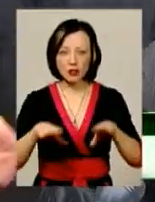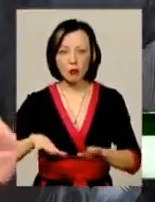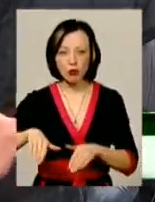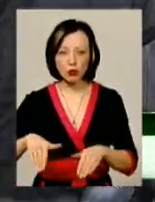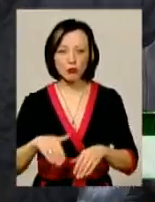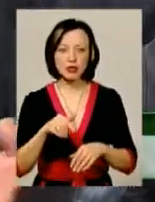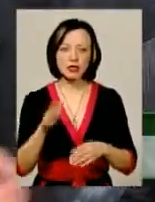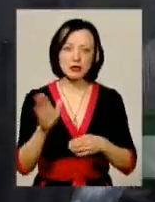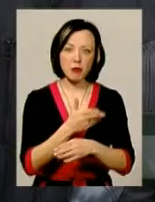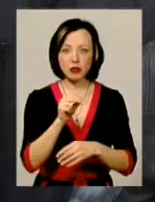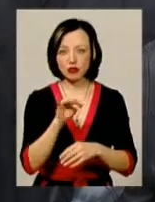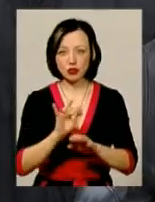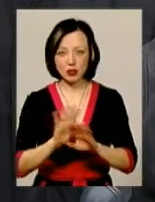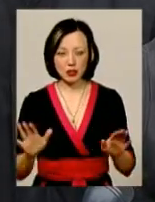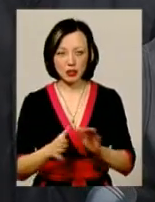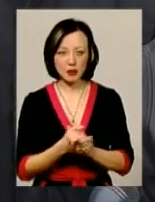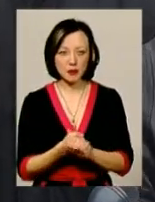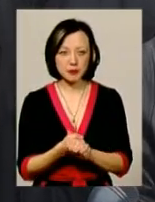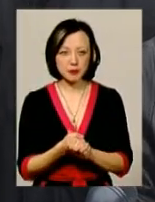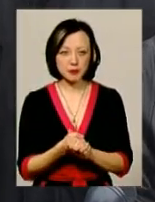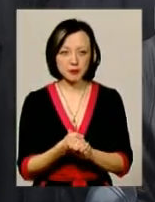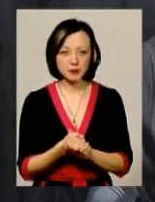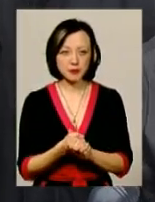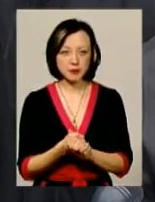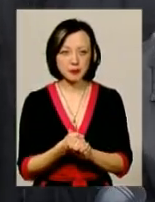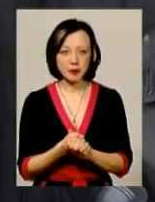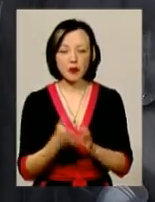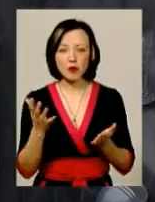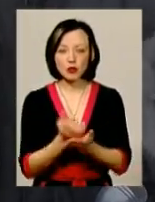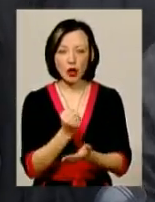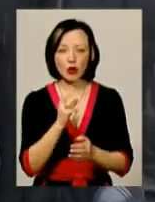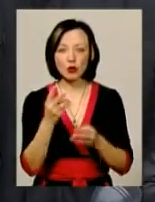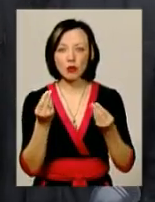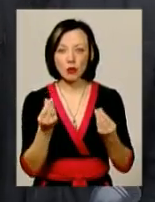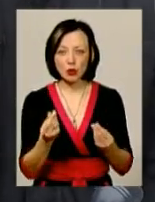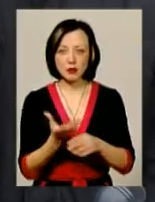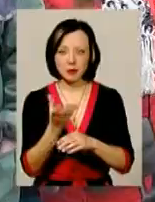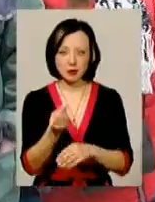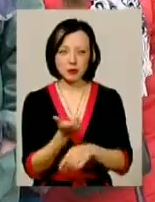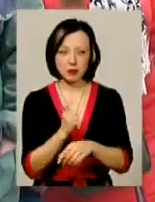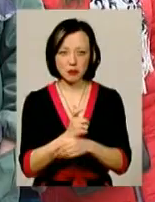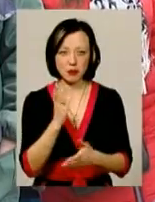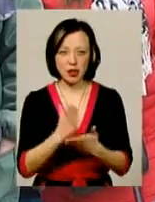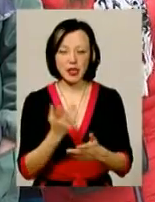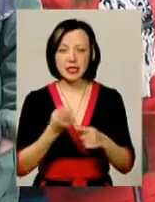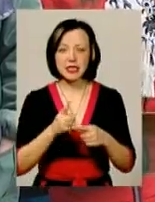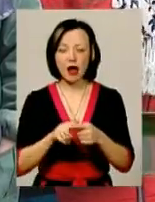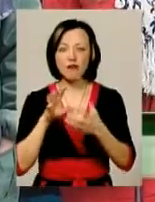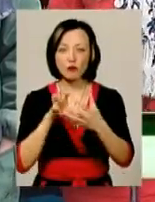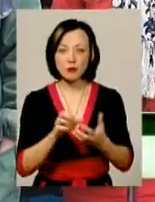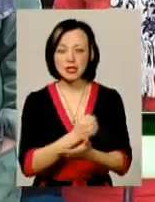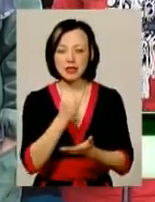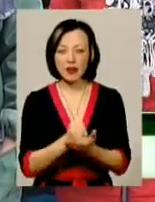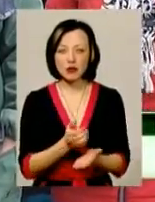вже собі кажуть, чи знімати його, чи не знімати, якщо на то пішло. Ну там виходить, хто більше грошей заплатить, той більше має. Ці автобуси, які